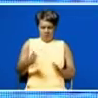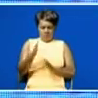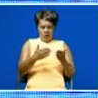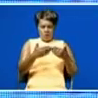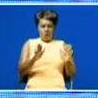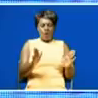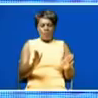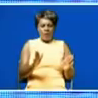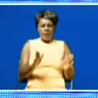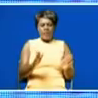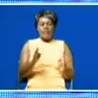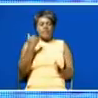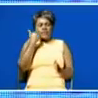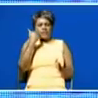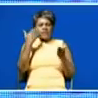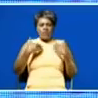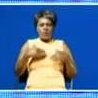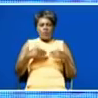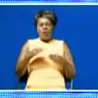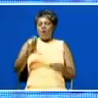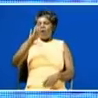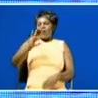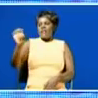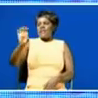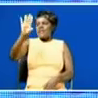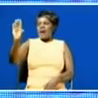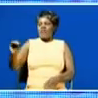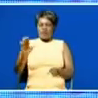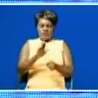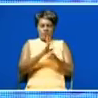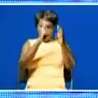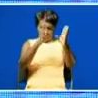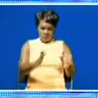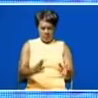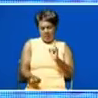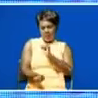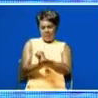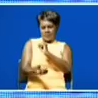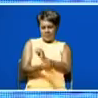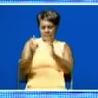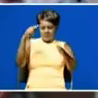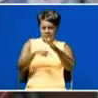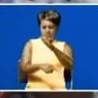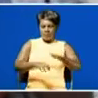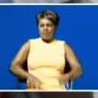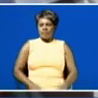kufungua milango kwa wagonjwa wa moyo kutoka kote Afrika Mashariki. Rajabu Hassan na taarifa zaidi.